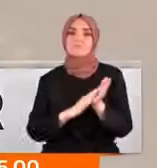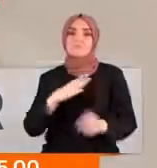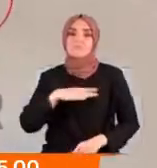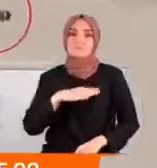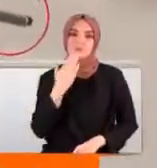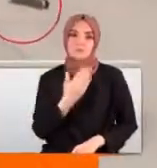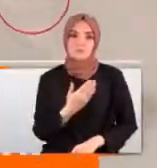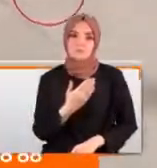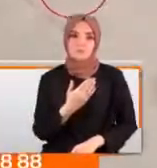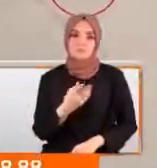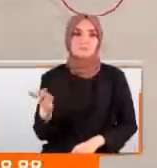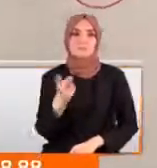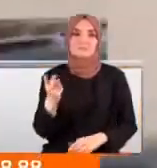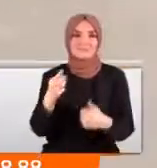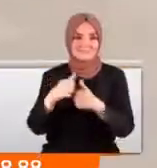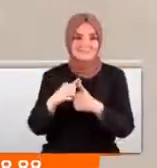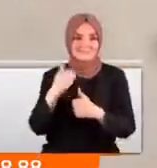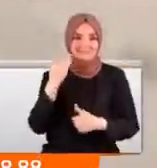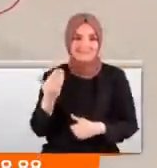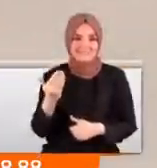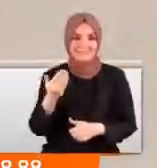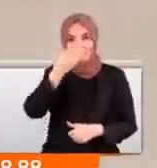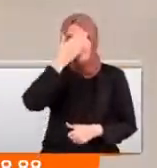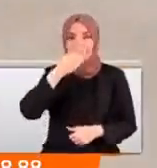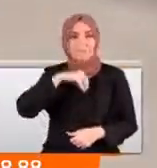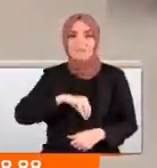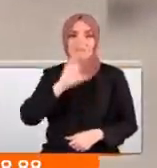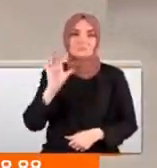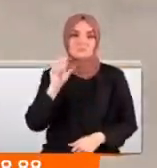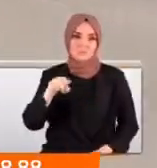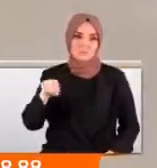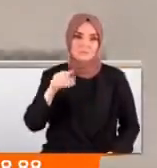çifte ağlarını düşürdükleri o turistlerdendi.